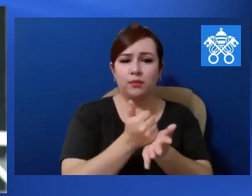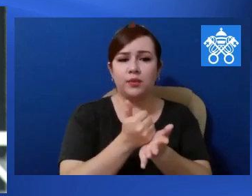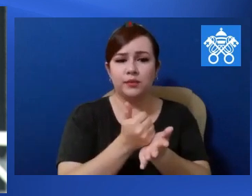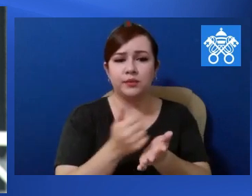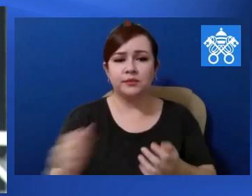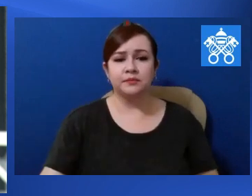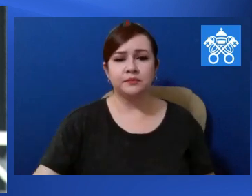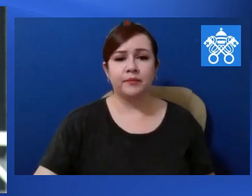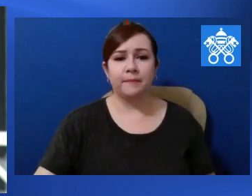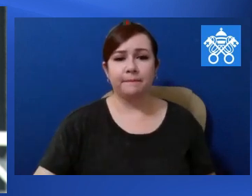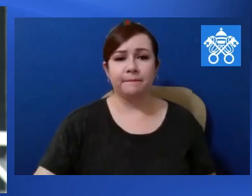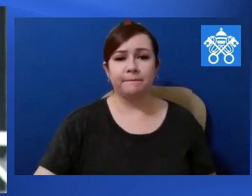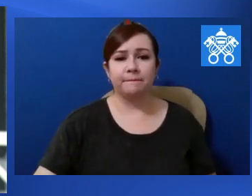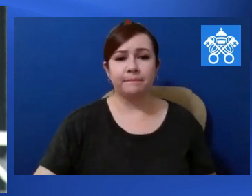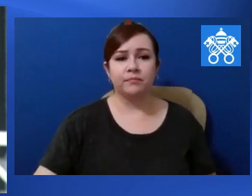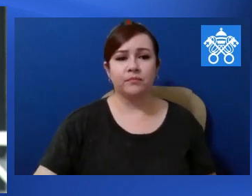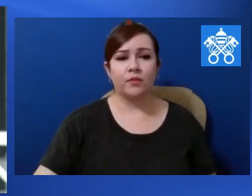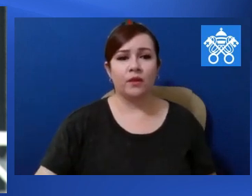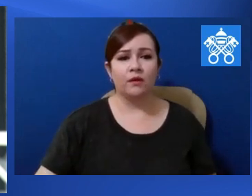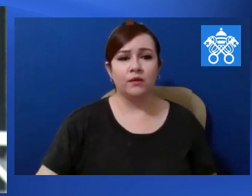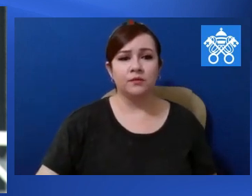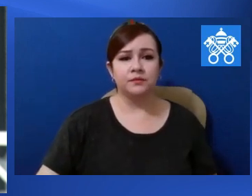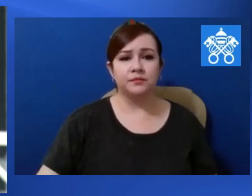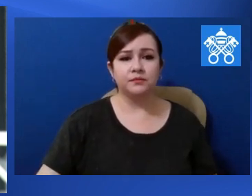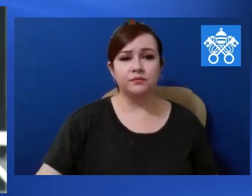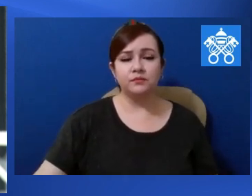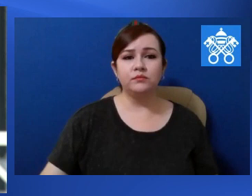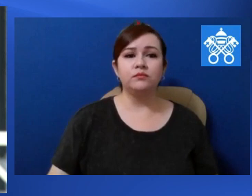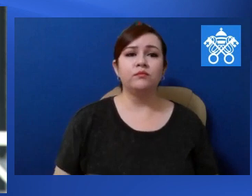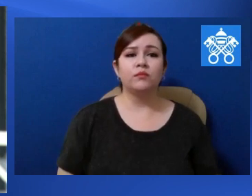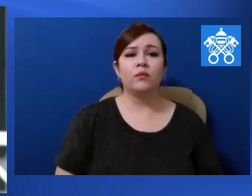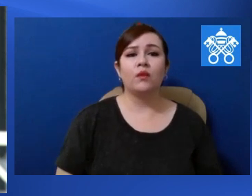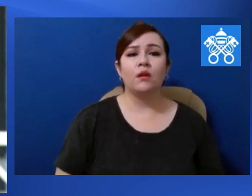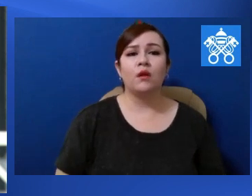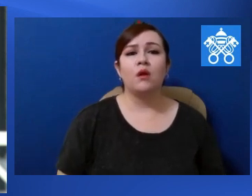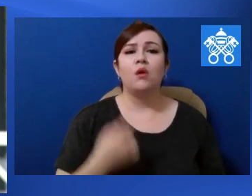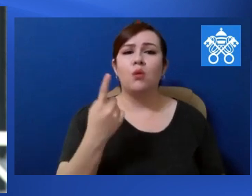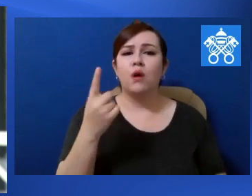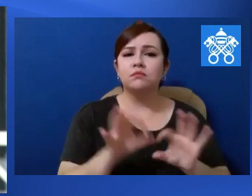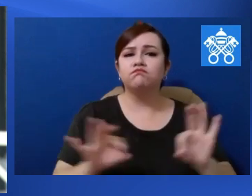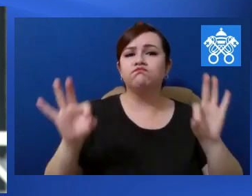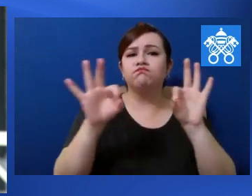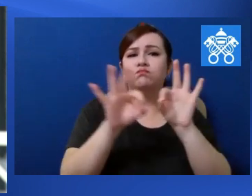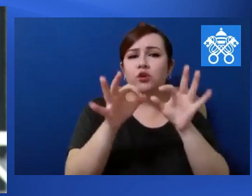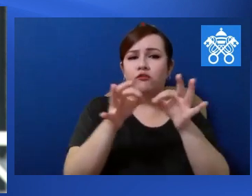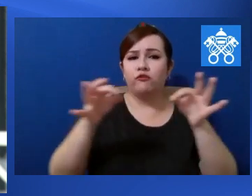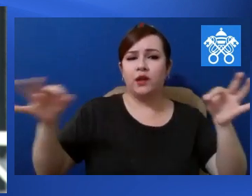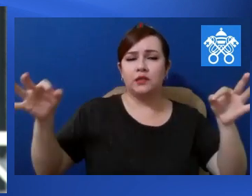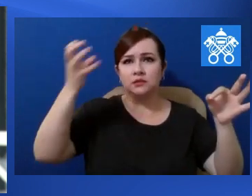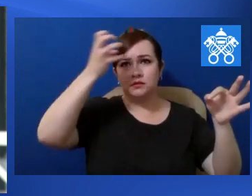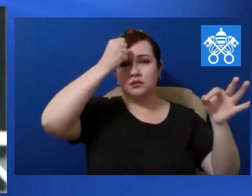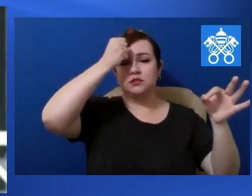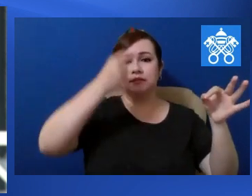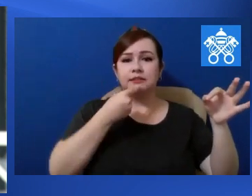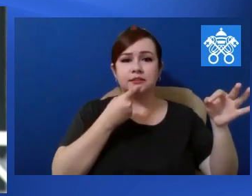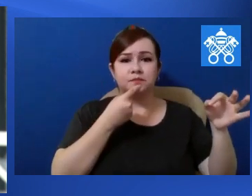colpito. Diceva così: il protagonista della storia è il mendicante.